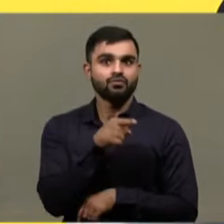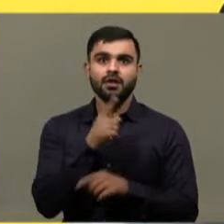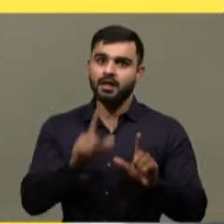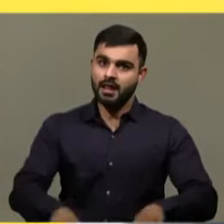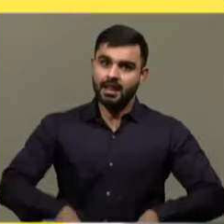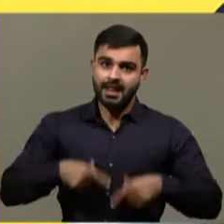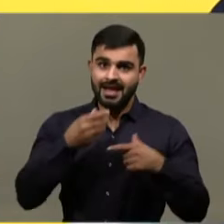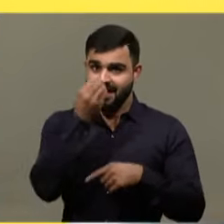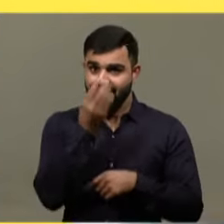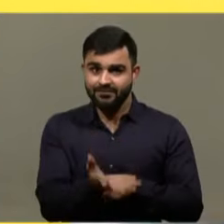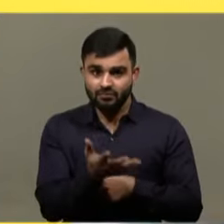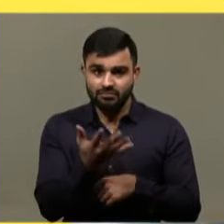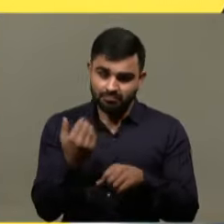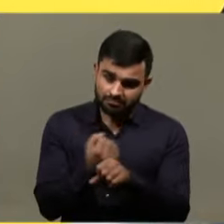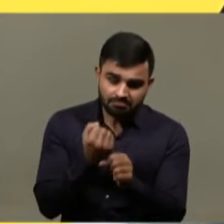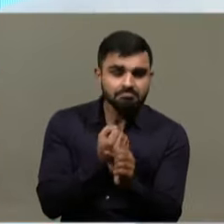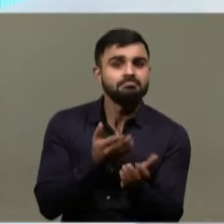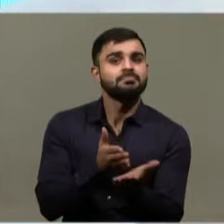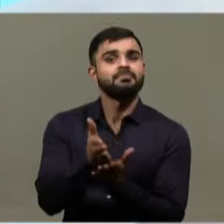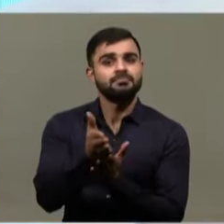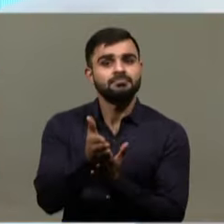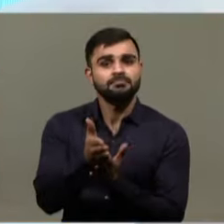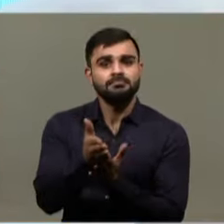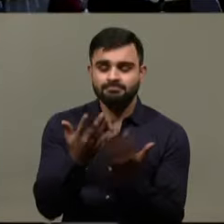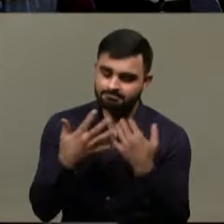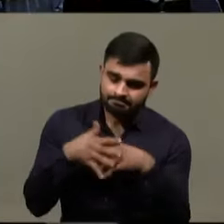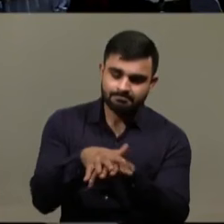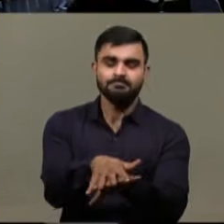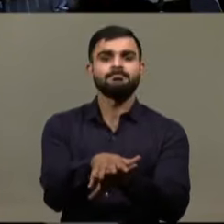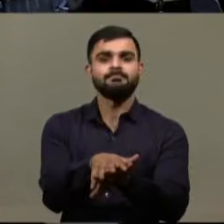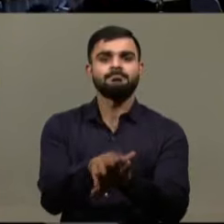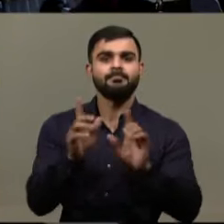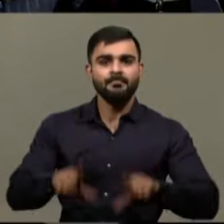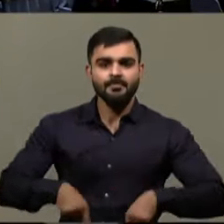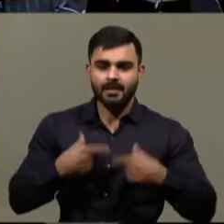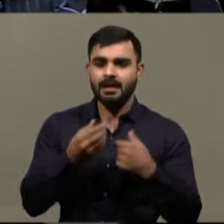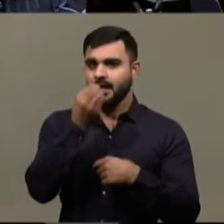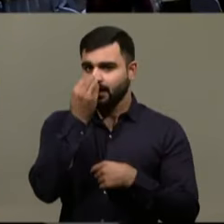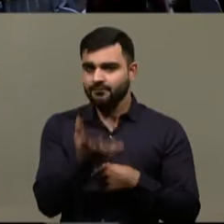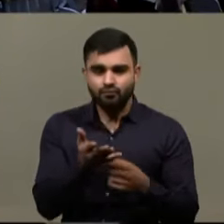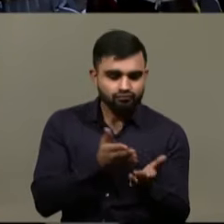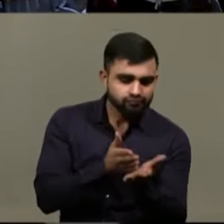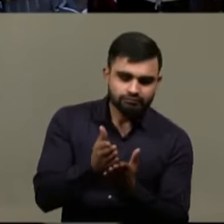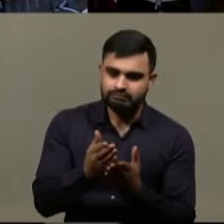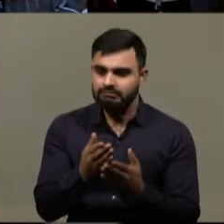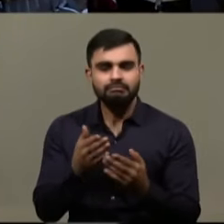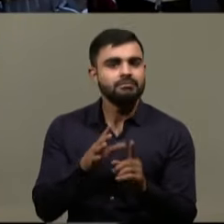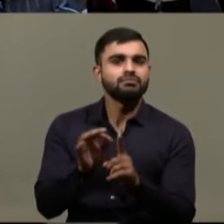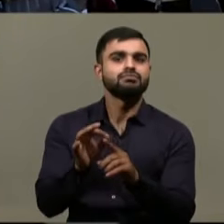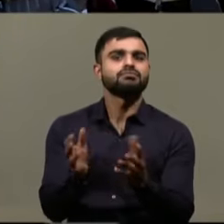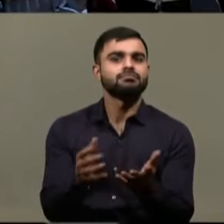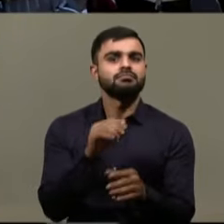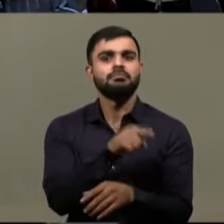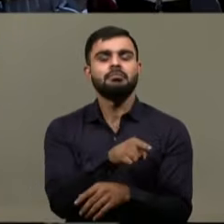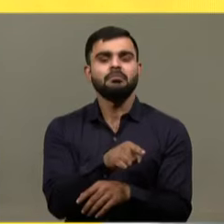जीवन आसान बनाने का जरिया है सुगम बनाने का जरिया है राह आसान बनाने का तरीका है वह आप